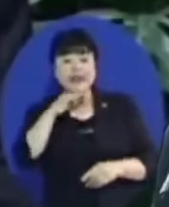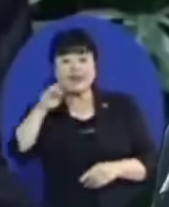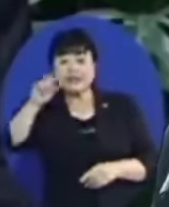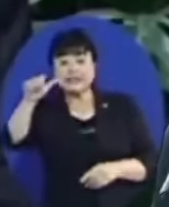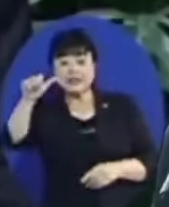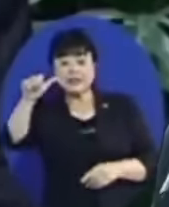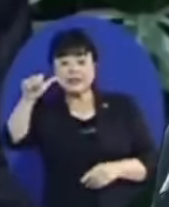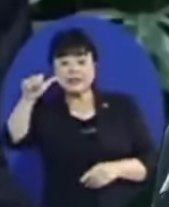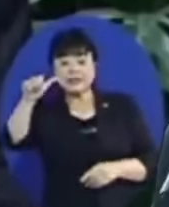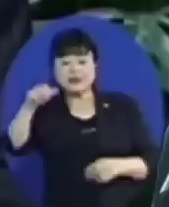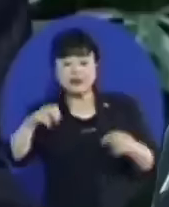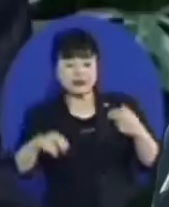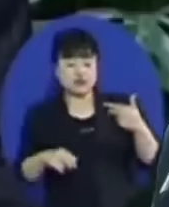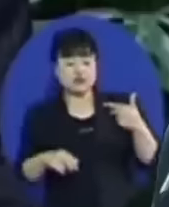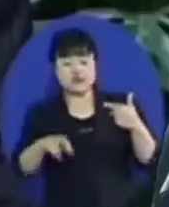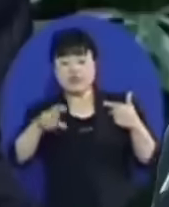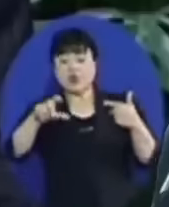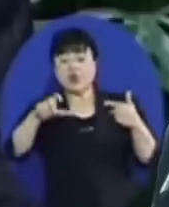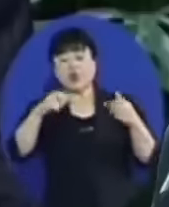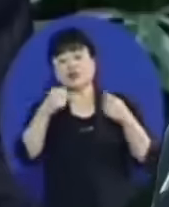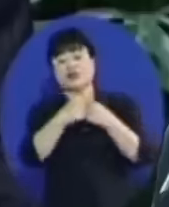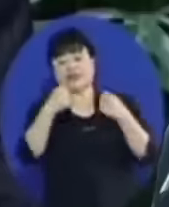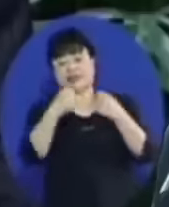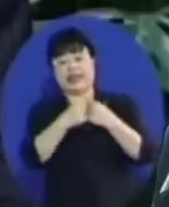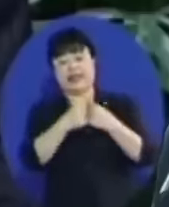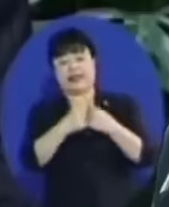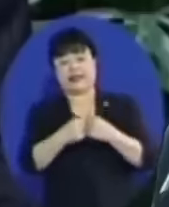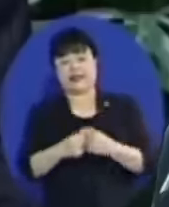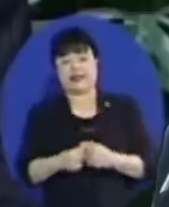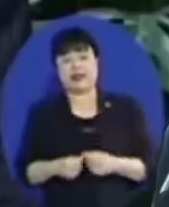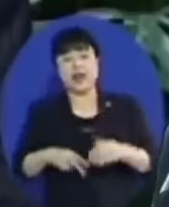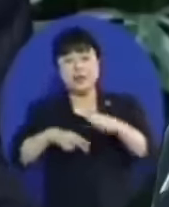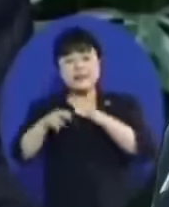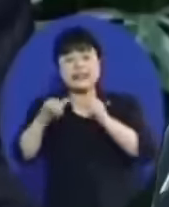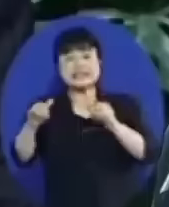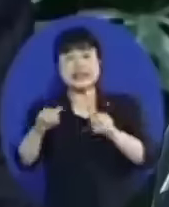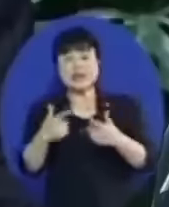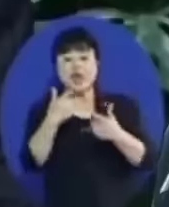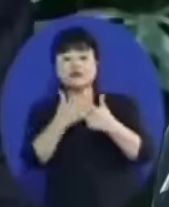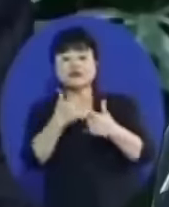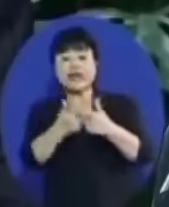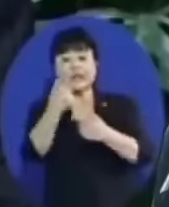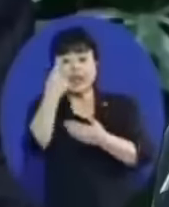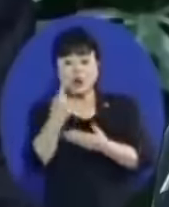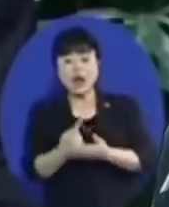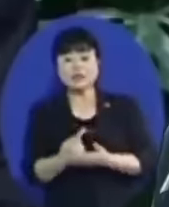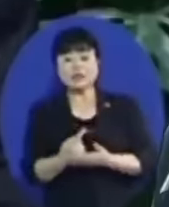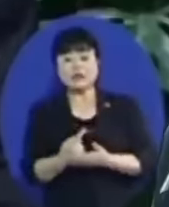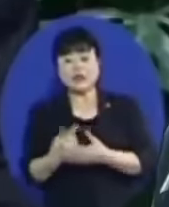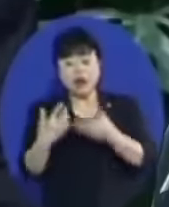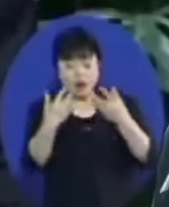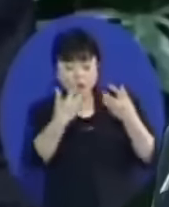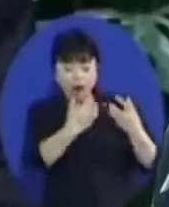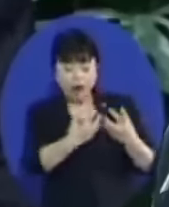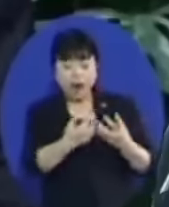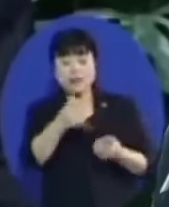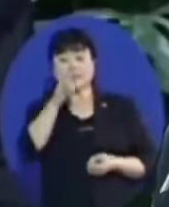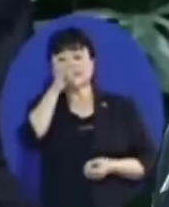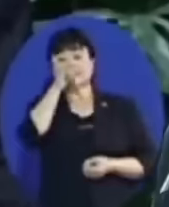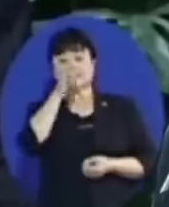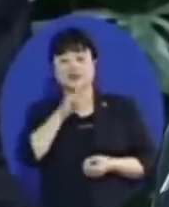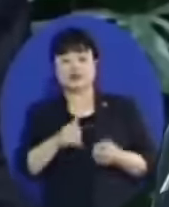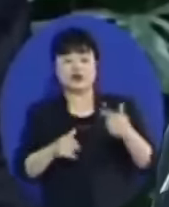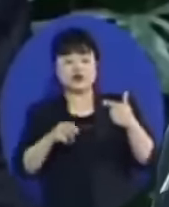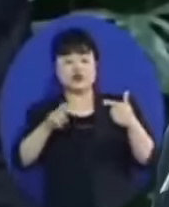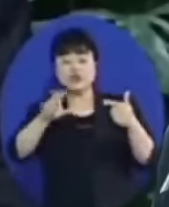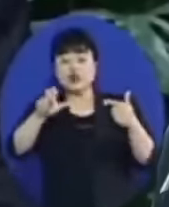때 6.25 사변이 나서 온 전국에서 피난민들이 부산에 내려와서 발 디딜 틈도 없었습니다. 6.25